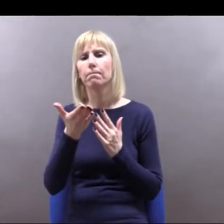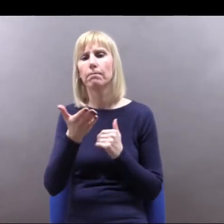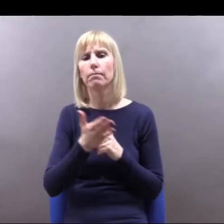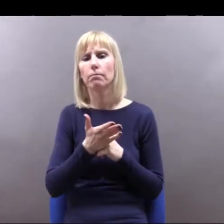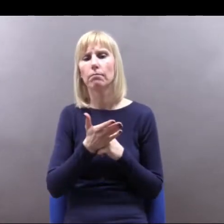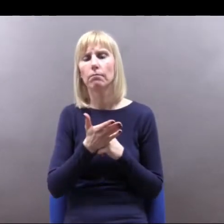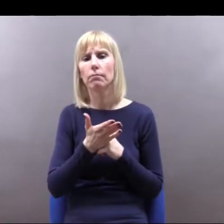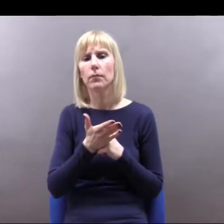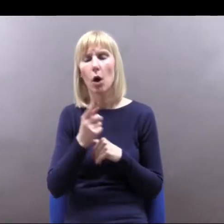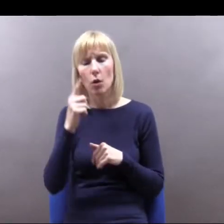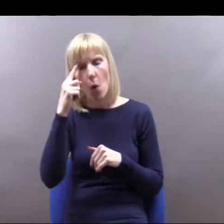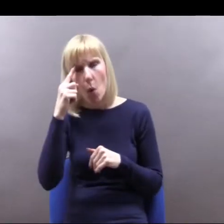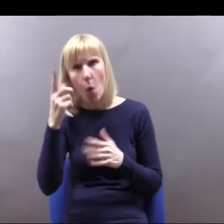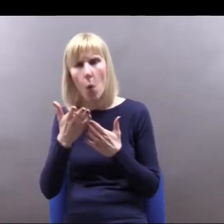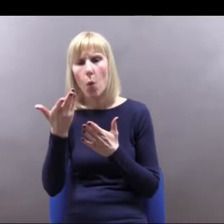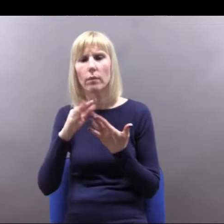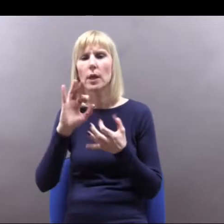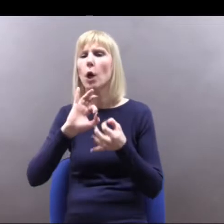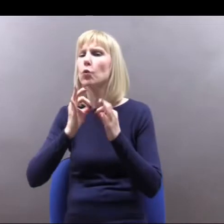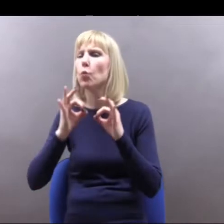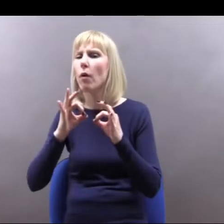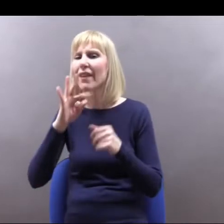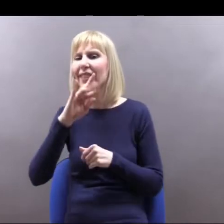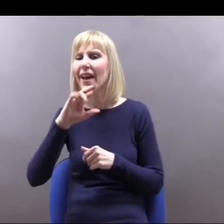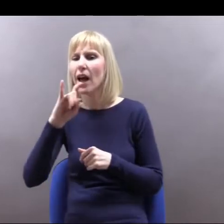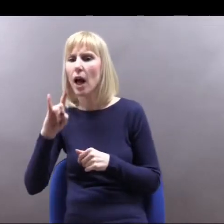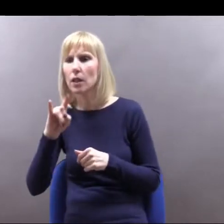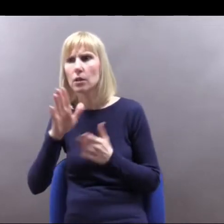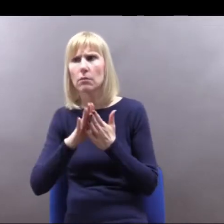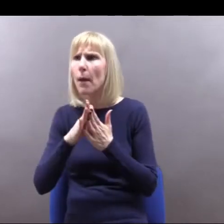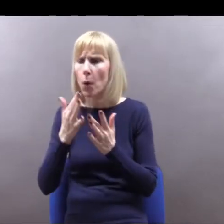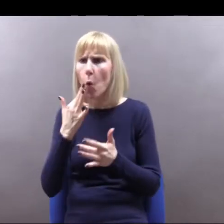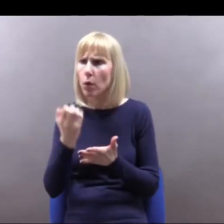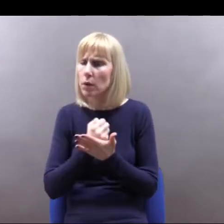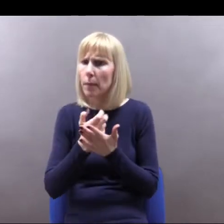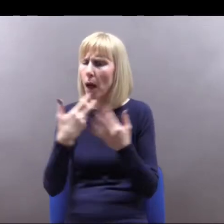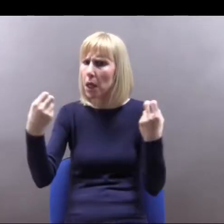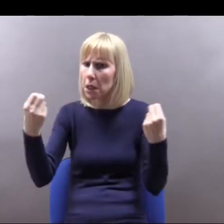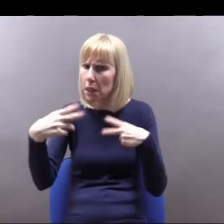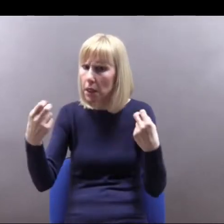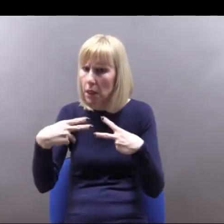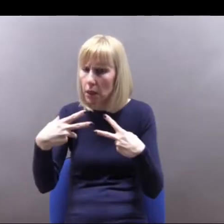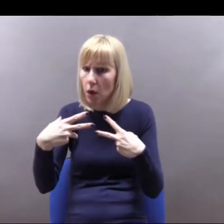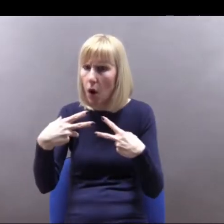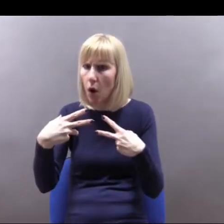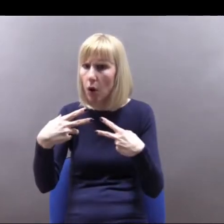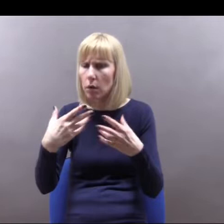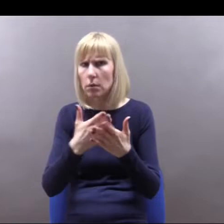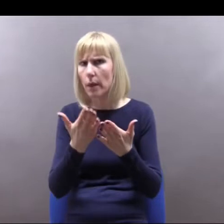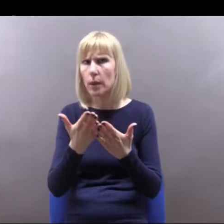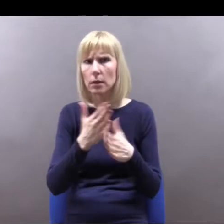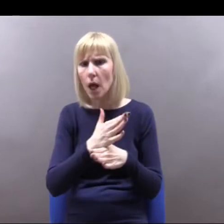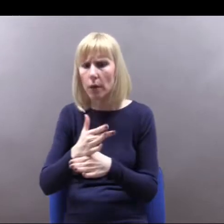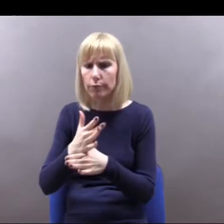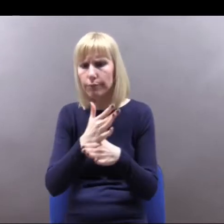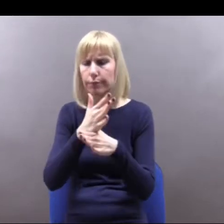Kilka stopni, no też było to zorganizowane w miarę. Tam dla odmiany, co ciekawe, pani w informacji twierdziła, że nie da